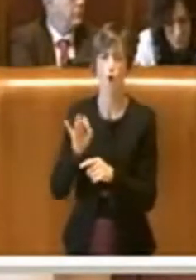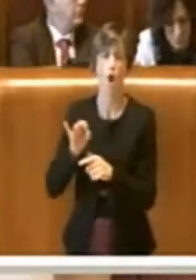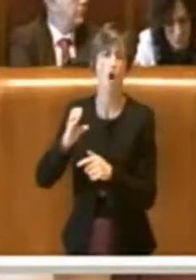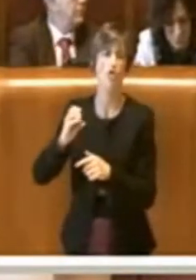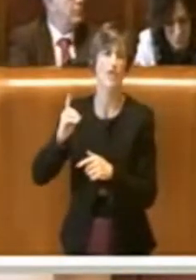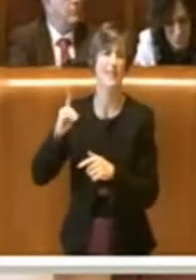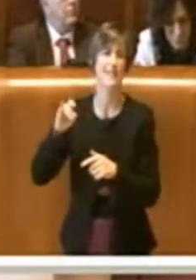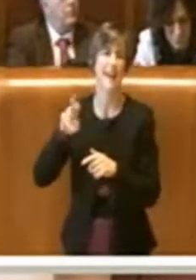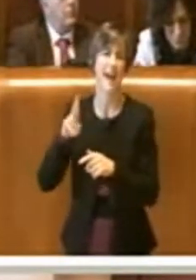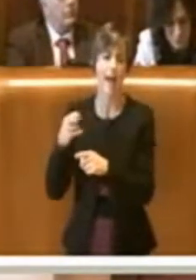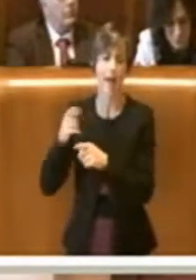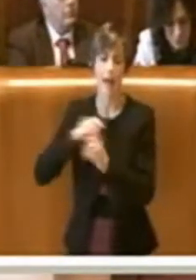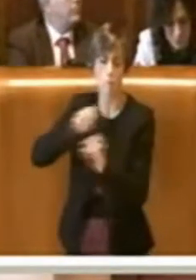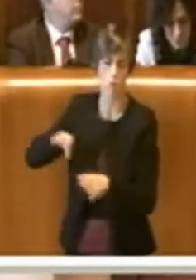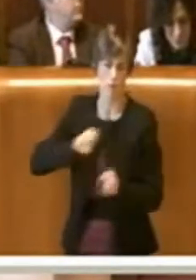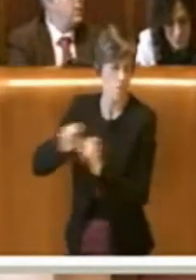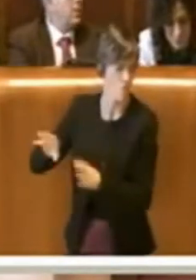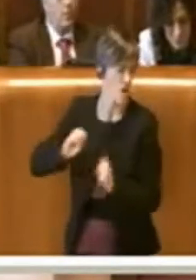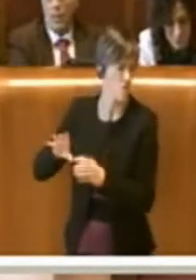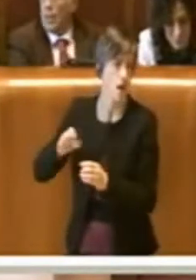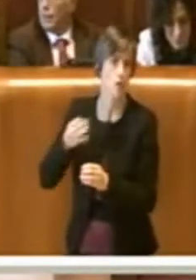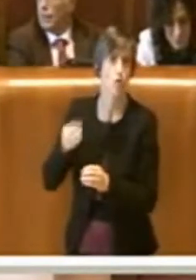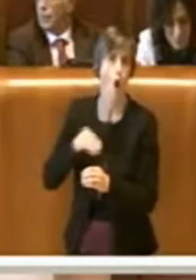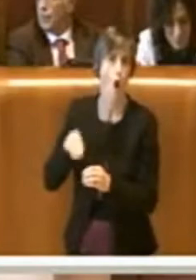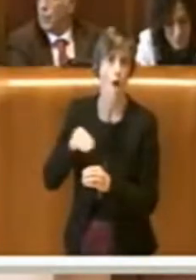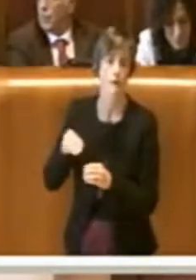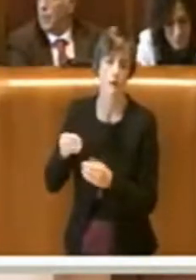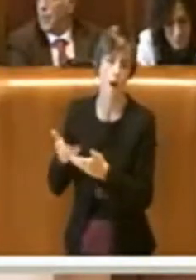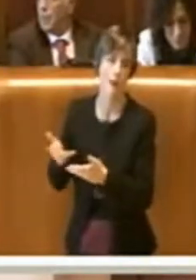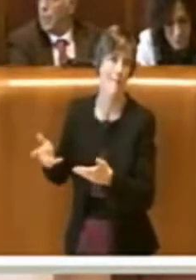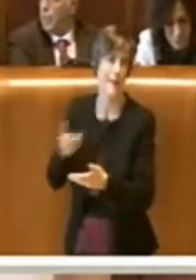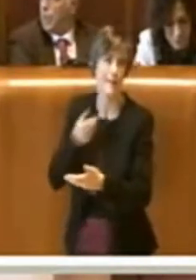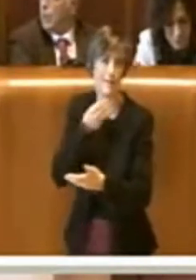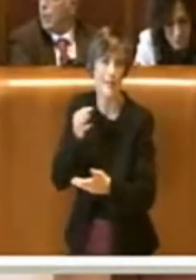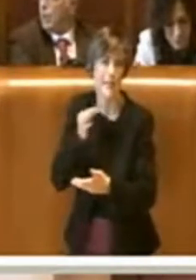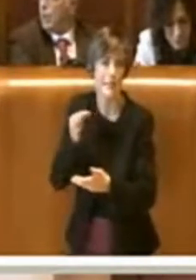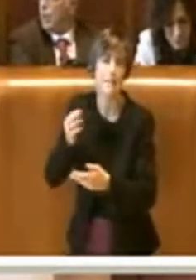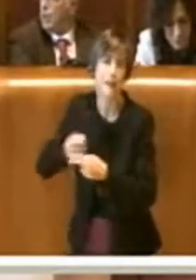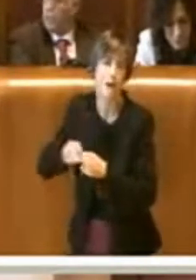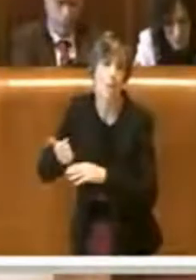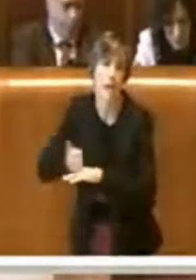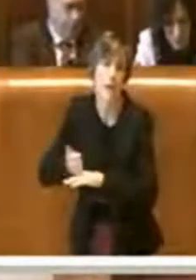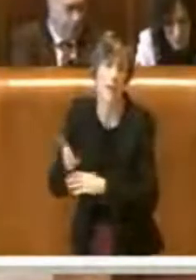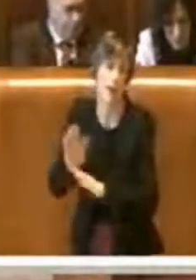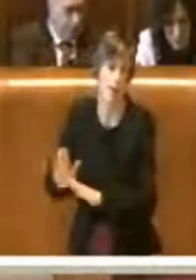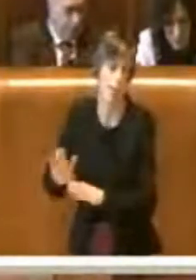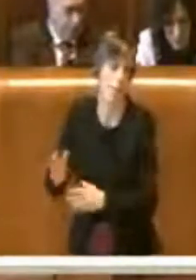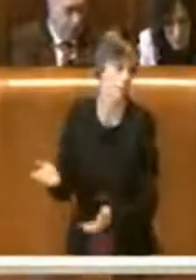saranno nelle campagne meravigliose di Roma Capitale. Grazie.